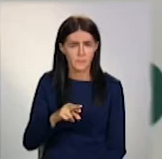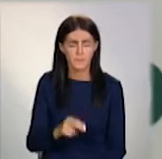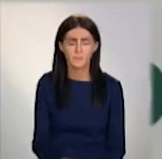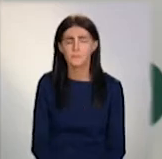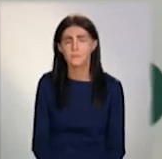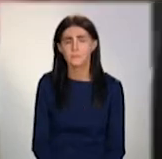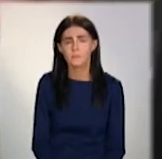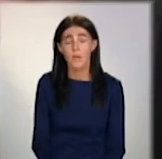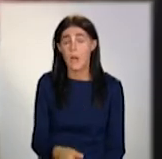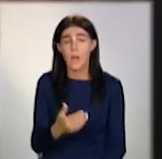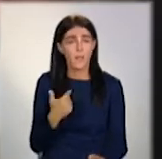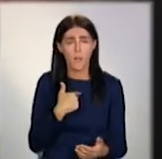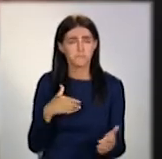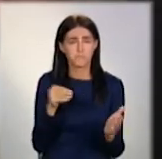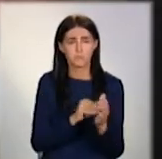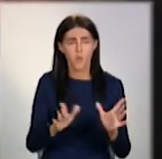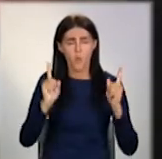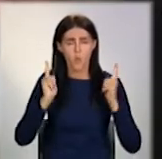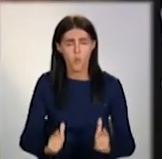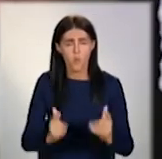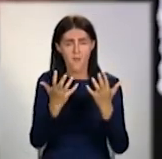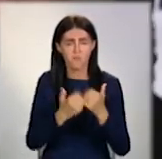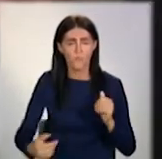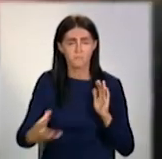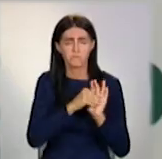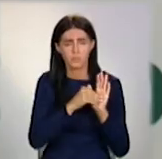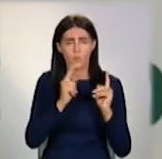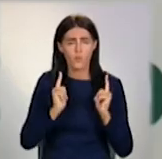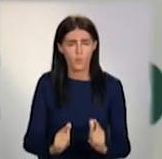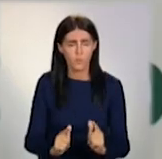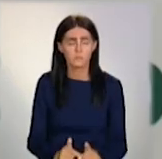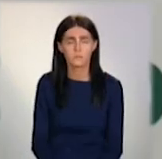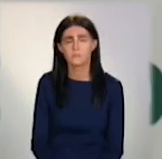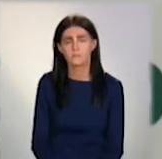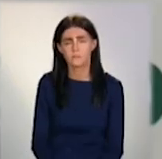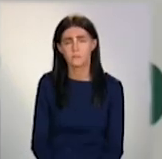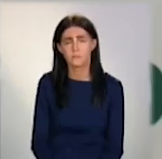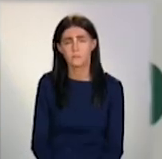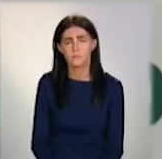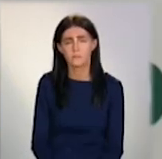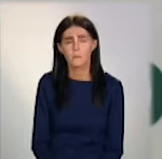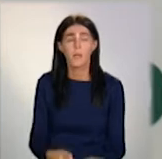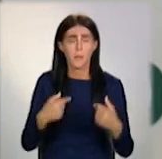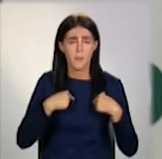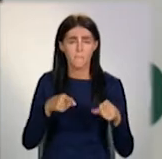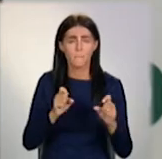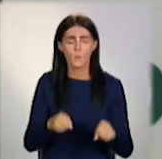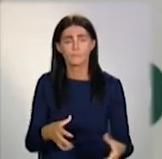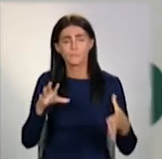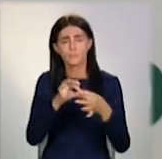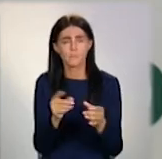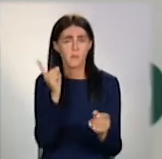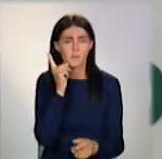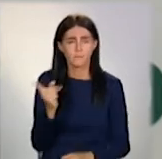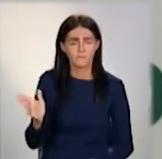я туди їх не встановлював, вони у мене одразу там з'явилися вже. Вот. Я можу його пред'явити, как бы, завжди телефон з